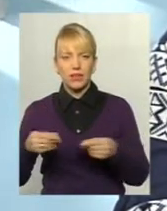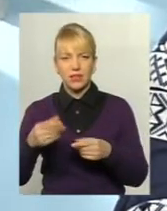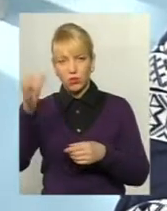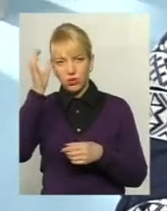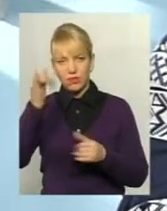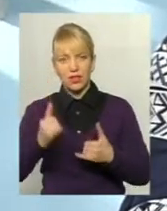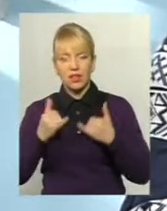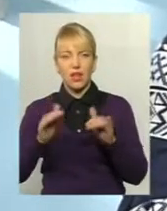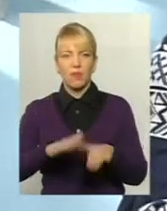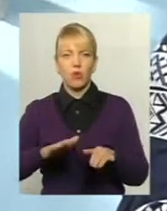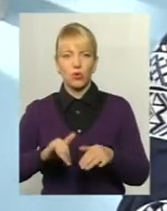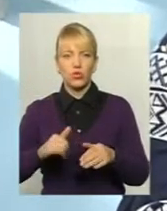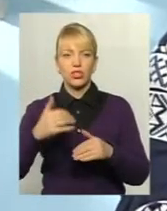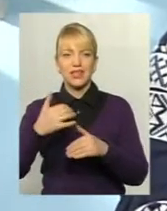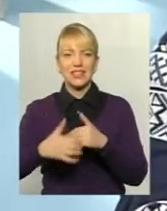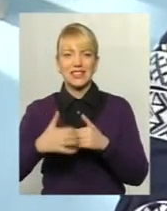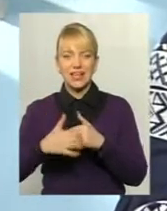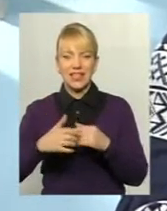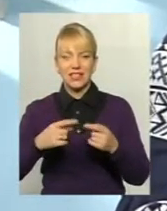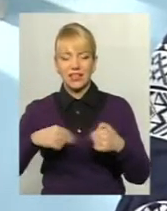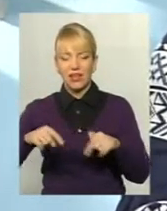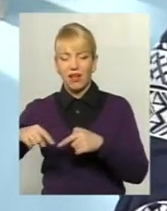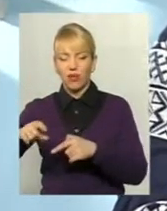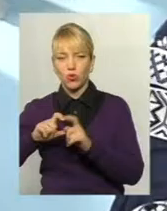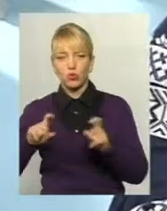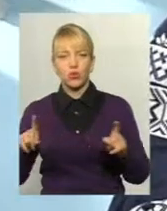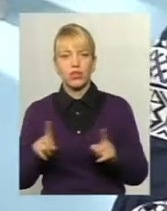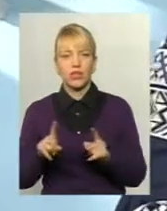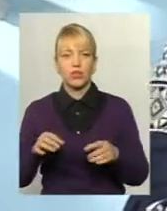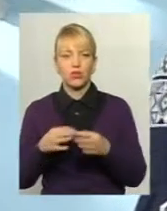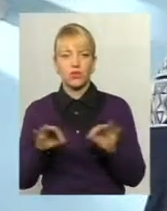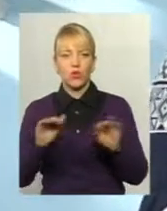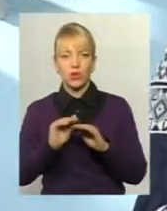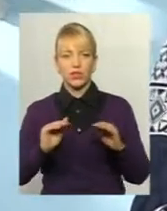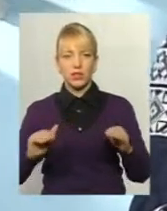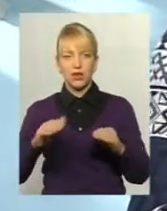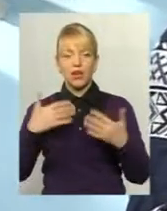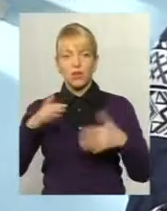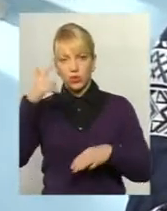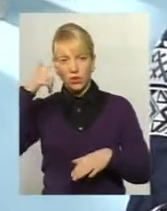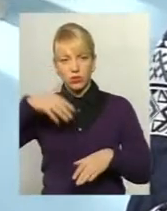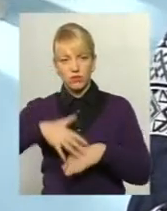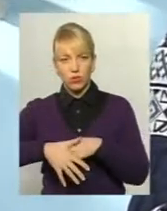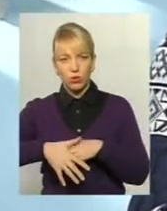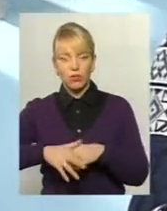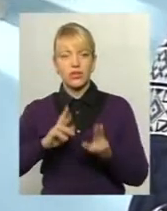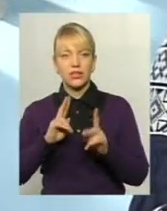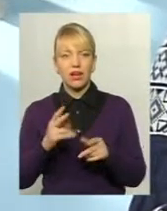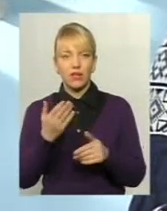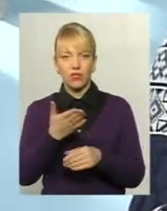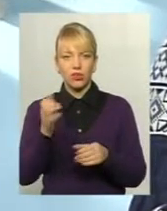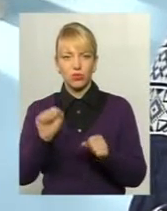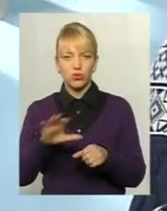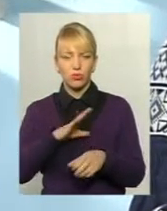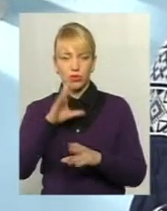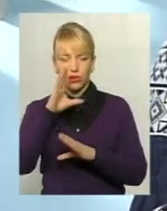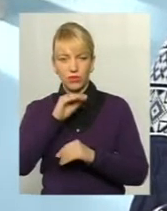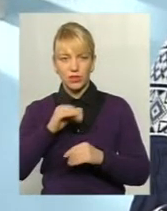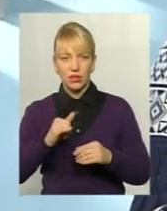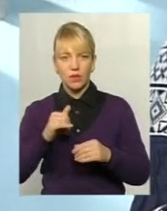середніх ланок школи, які дозволять дітям уже усвідомлювати, як вони можуть бути